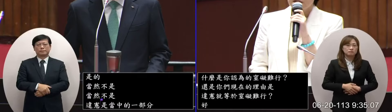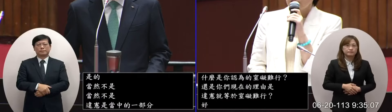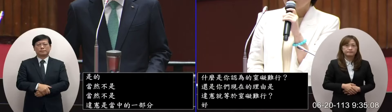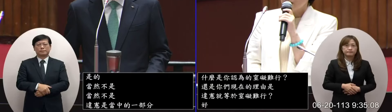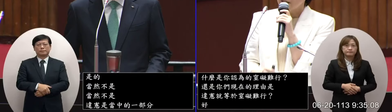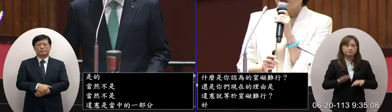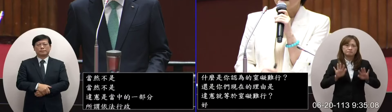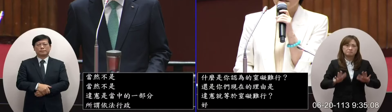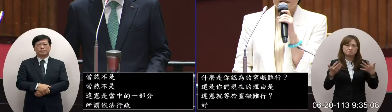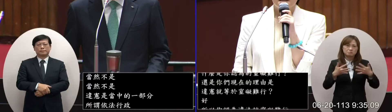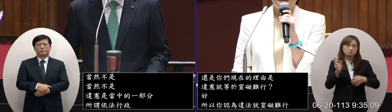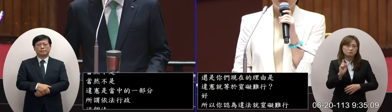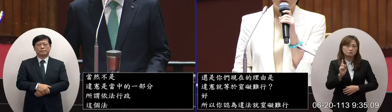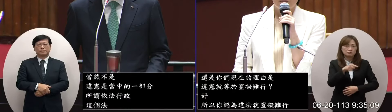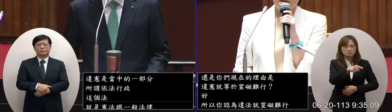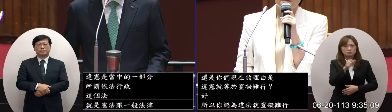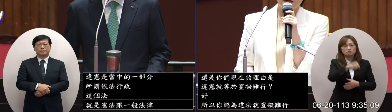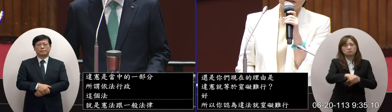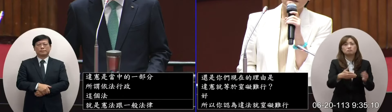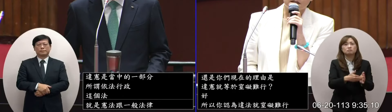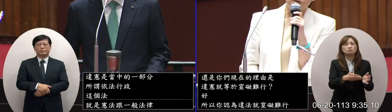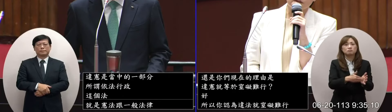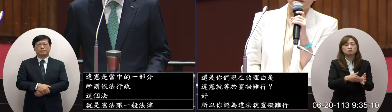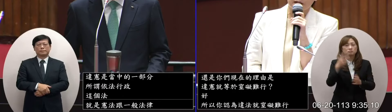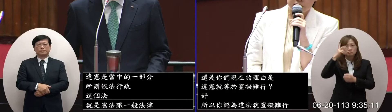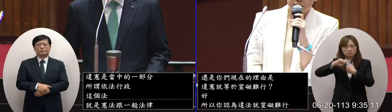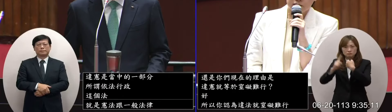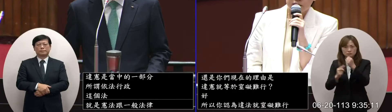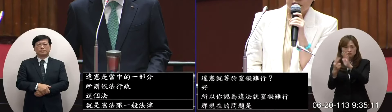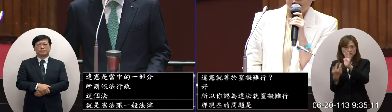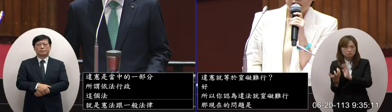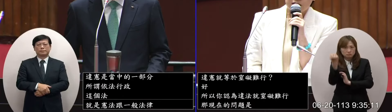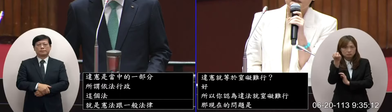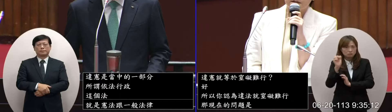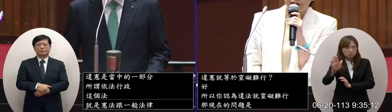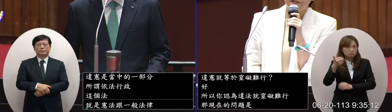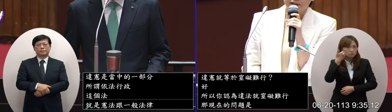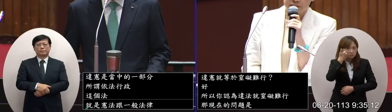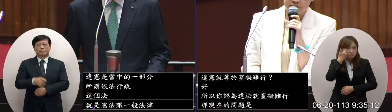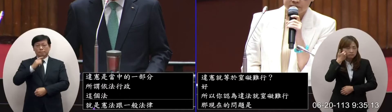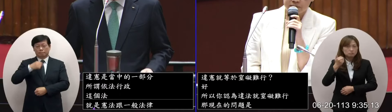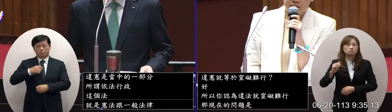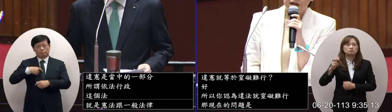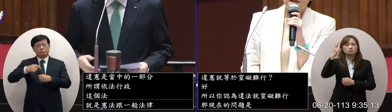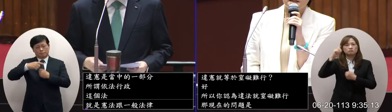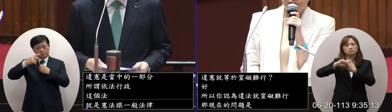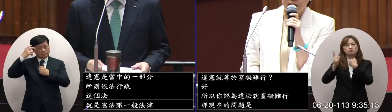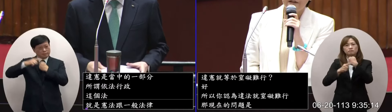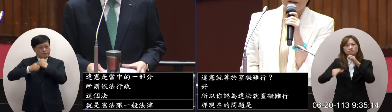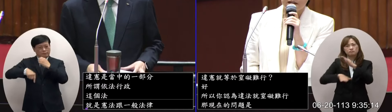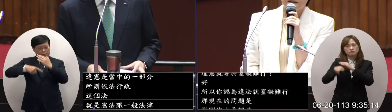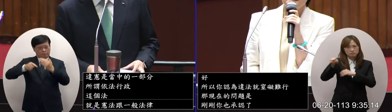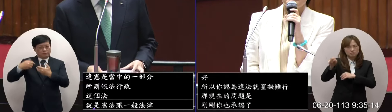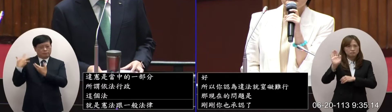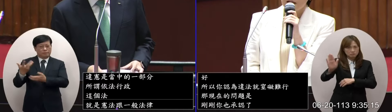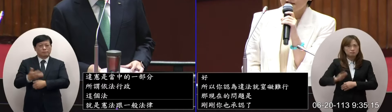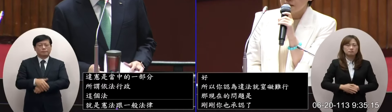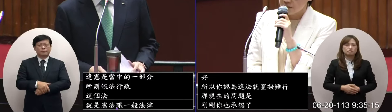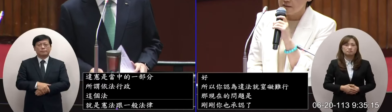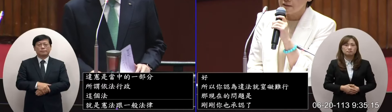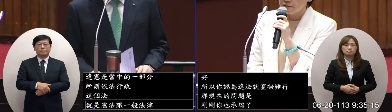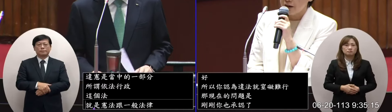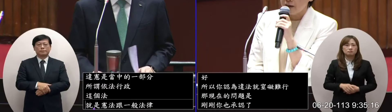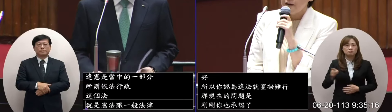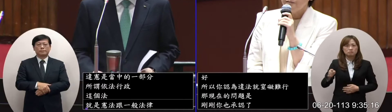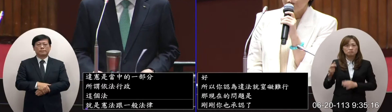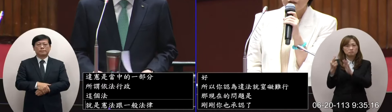是，刚刚你也承认了嘛，我们宪法的解释权是谁？是宪法法庭。 对，宪法法庭。 宪法法庭在